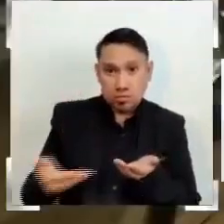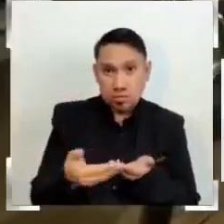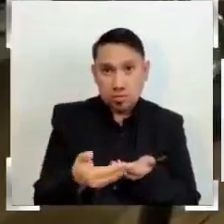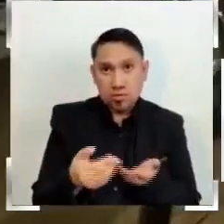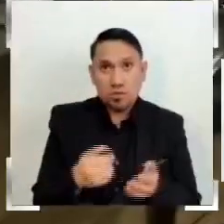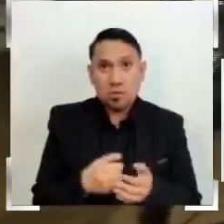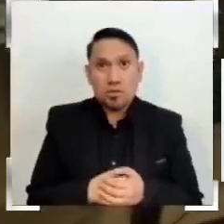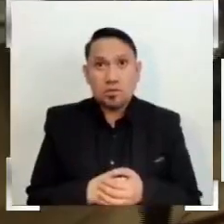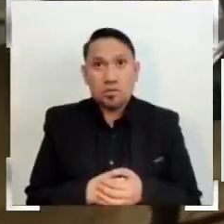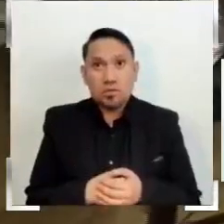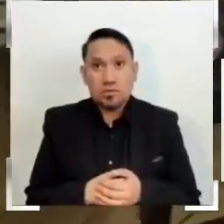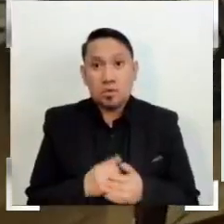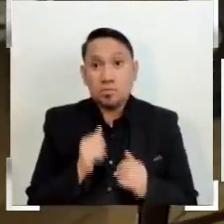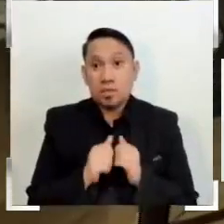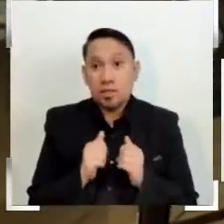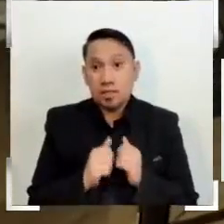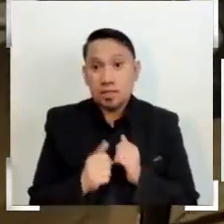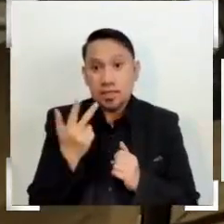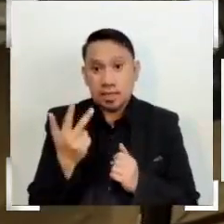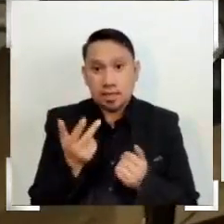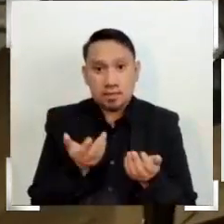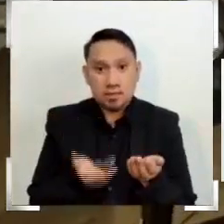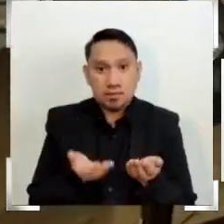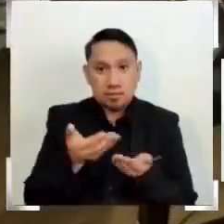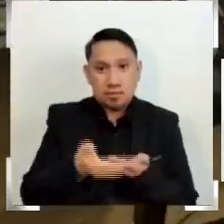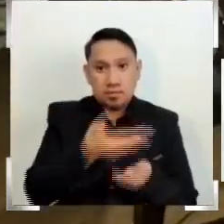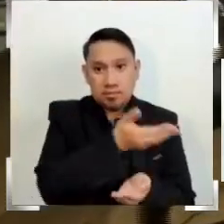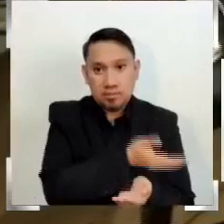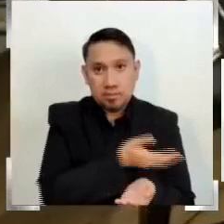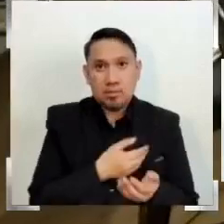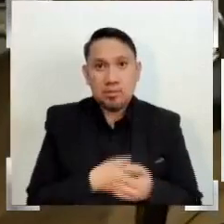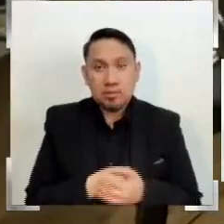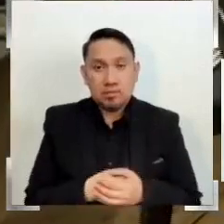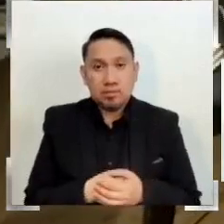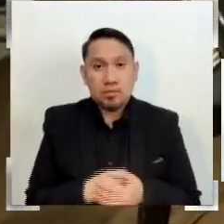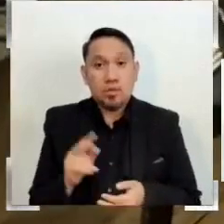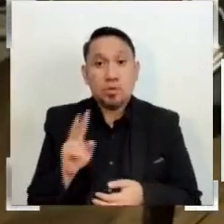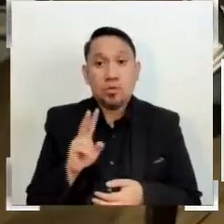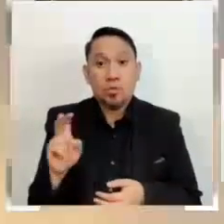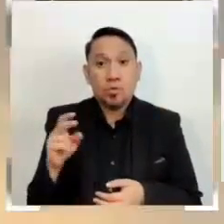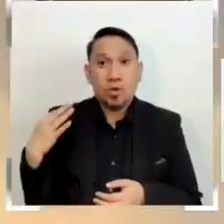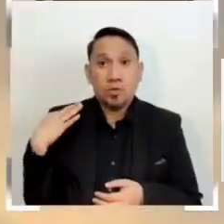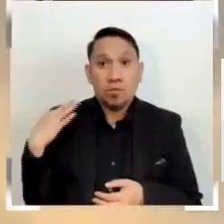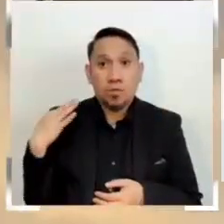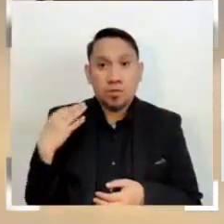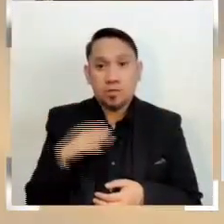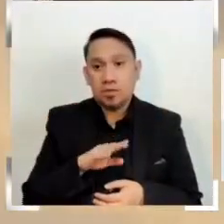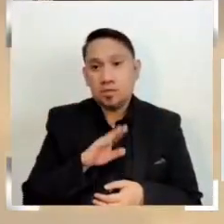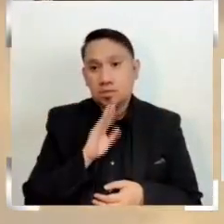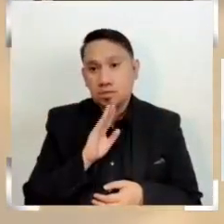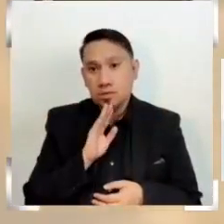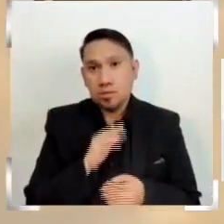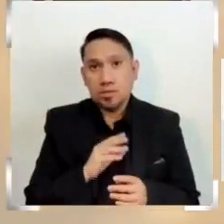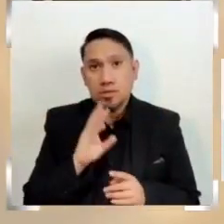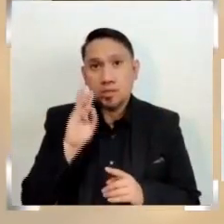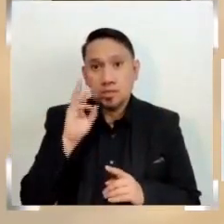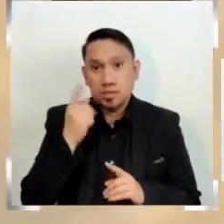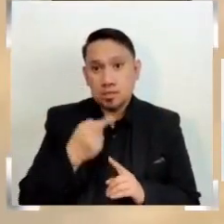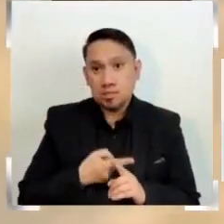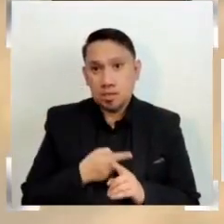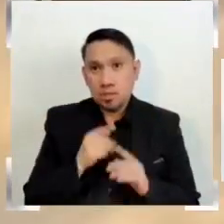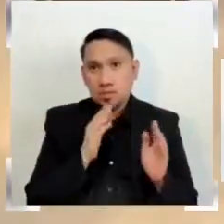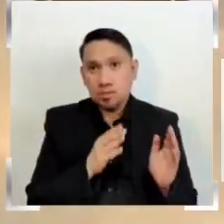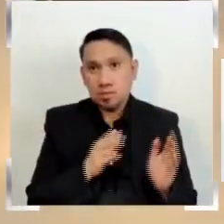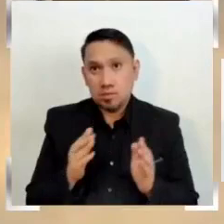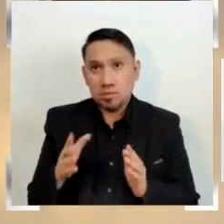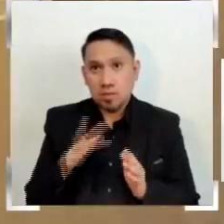Guard. Dismayado ang marami sa 200 volunteers ng atin ito koalisyon, lalo't 6 na buwang pinagplanuhan at pinagambagan